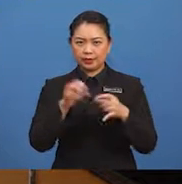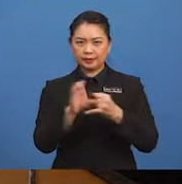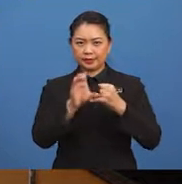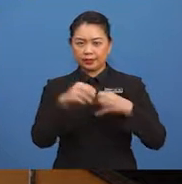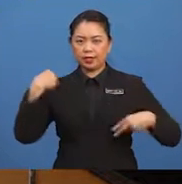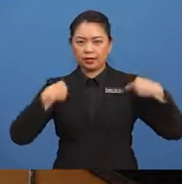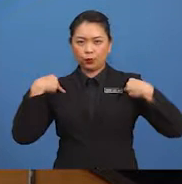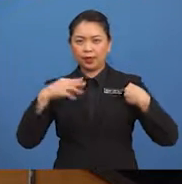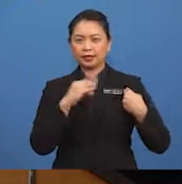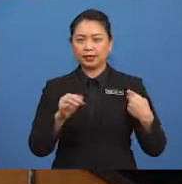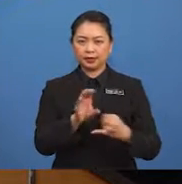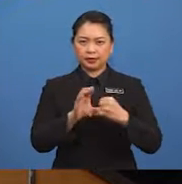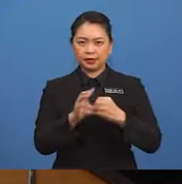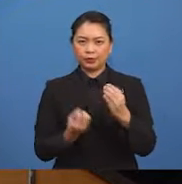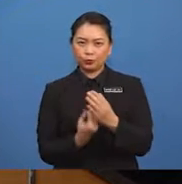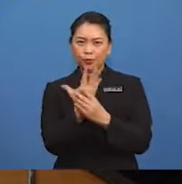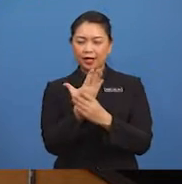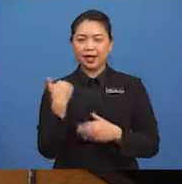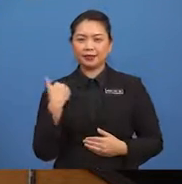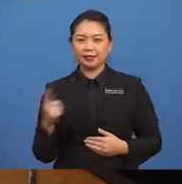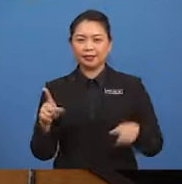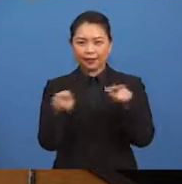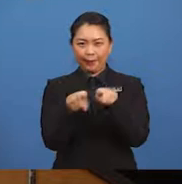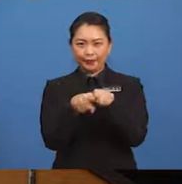haiwan dan sel tumbuhan adalah sama.